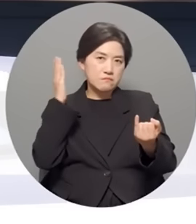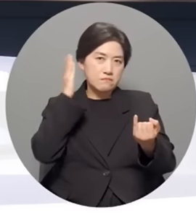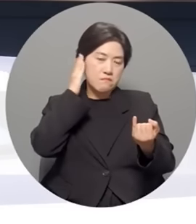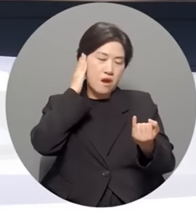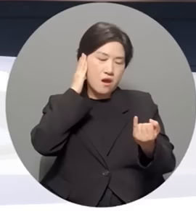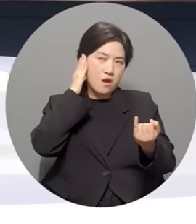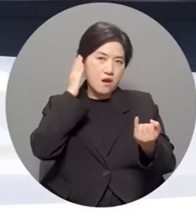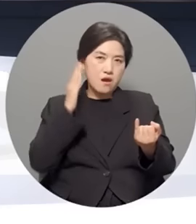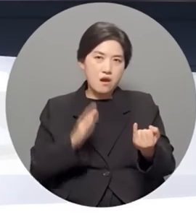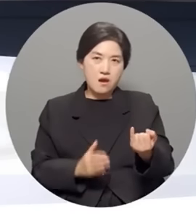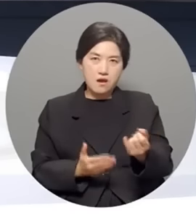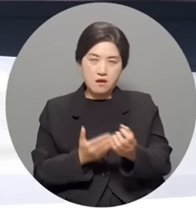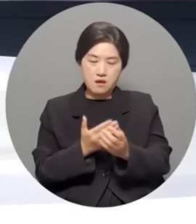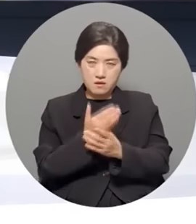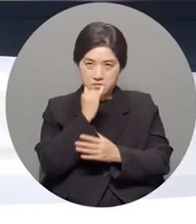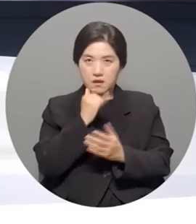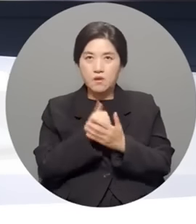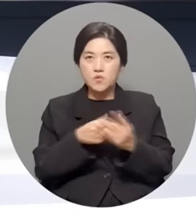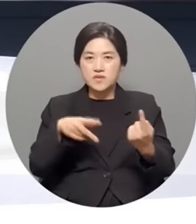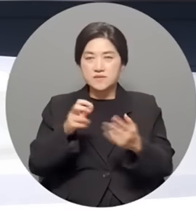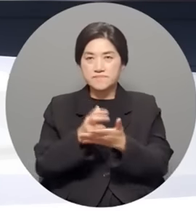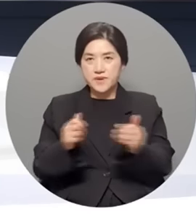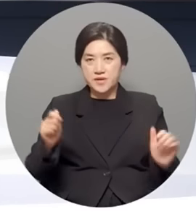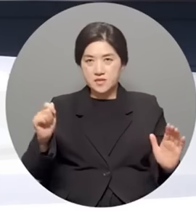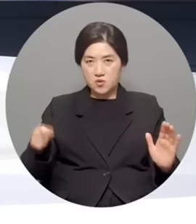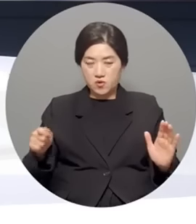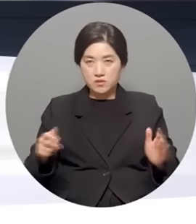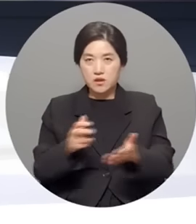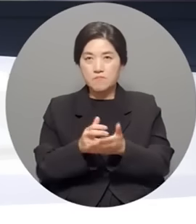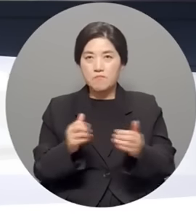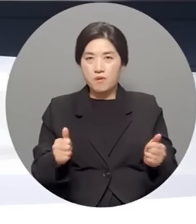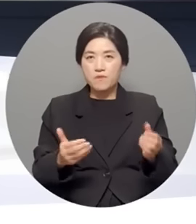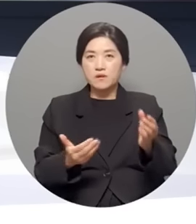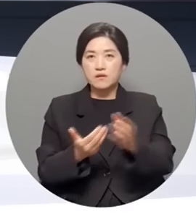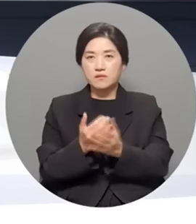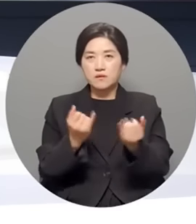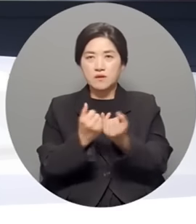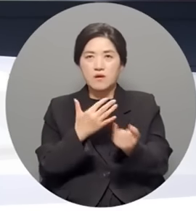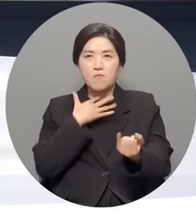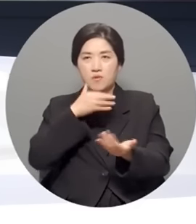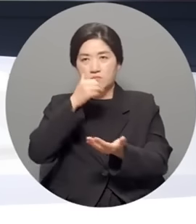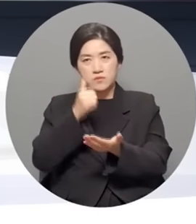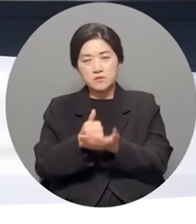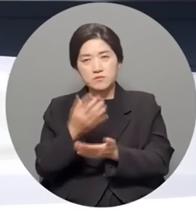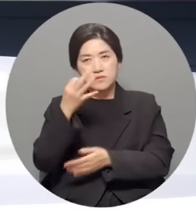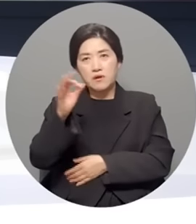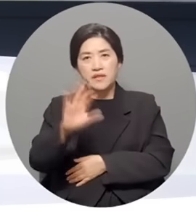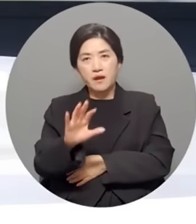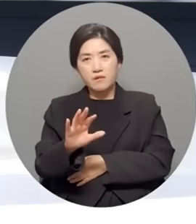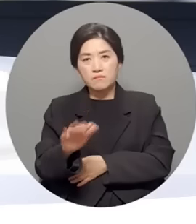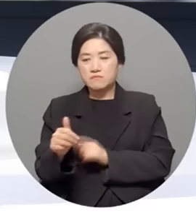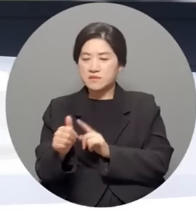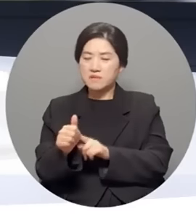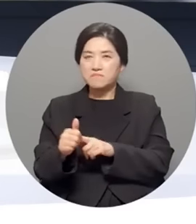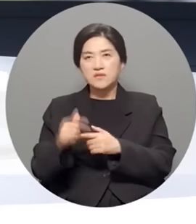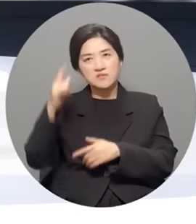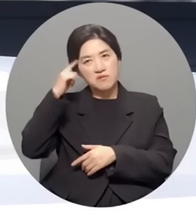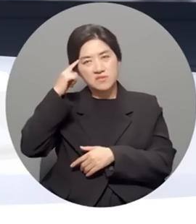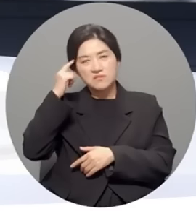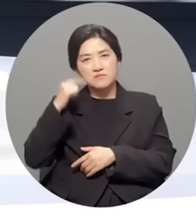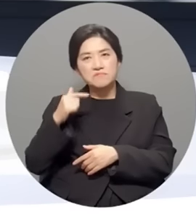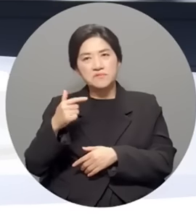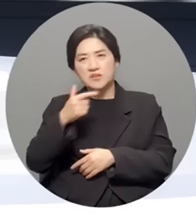완전히 잃어버렸습니다. 오늘 1심 판결이 있었는데 법원이 이 사건을 여성 혐오 범죄로 보지 않고 남성이 심신